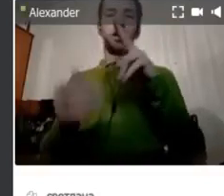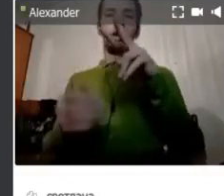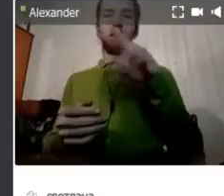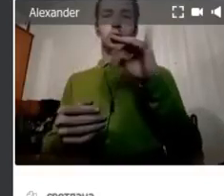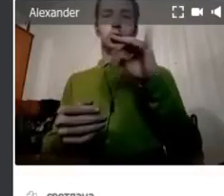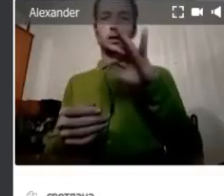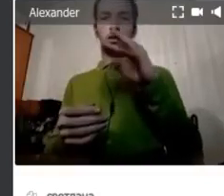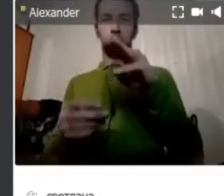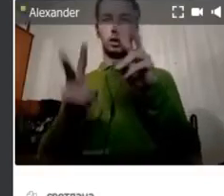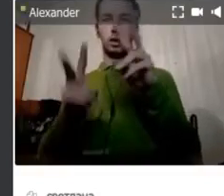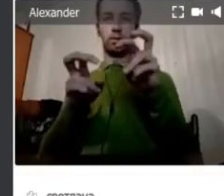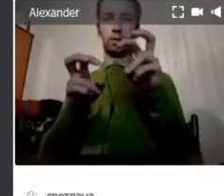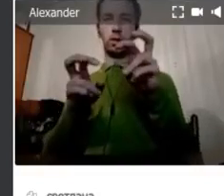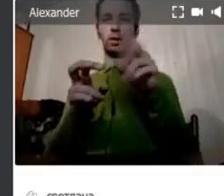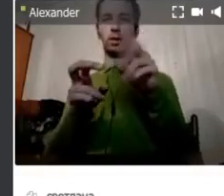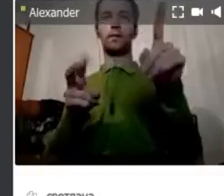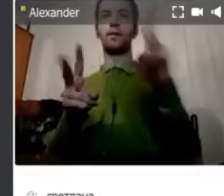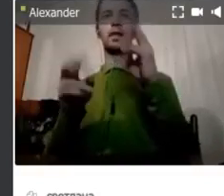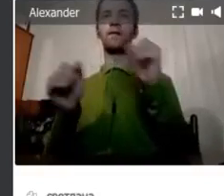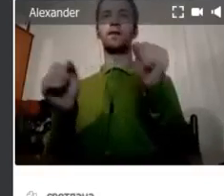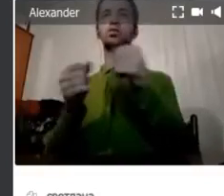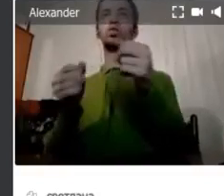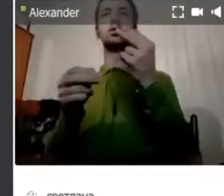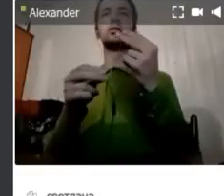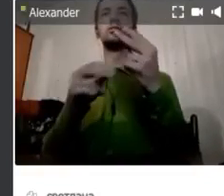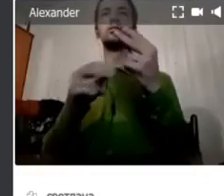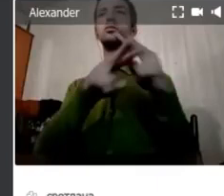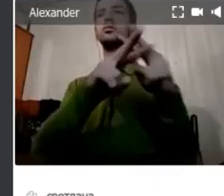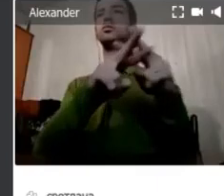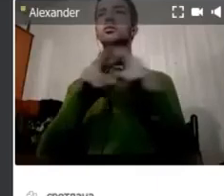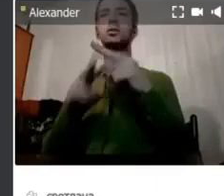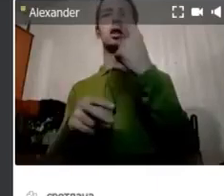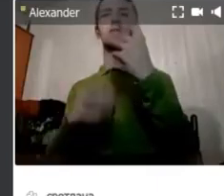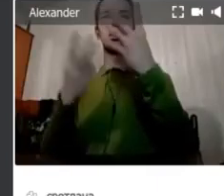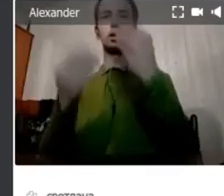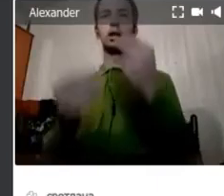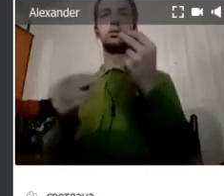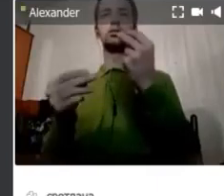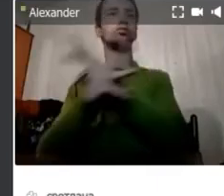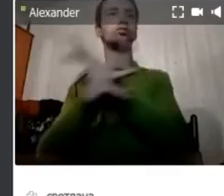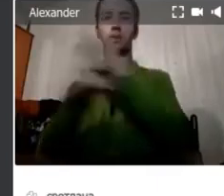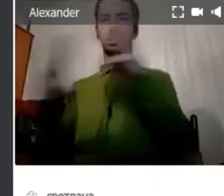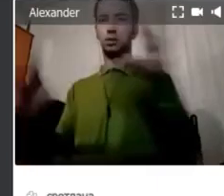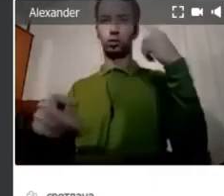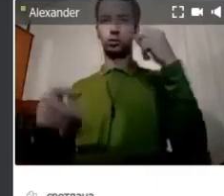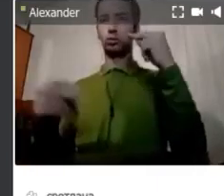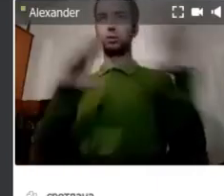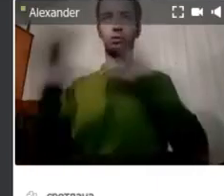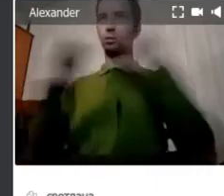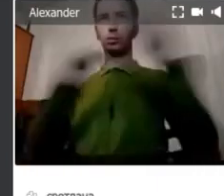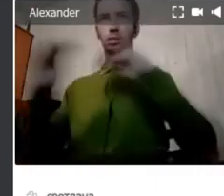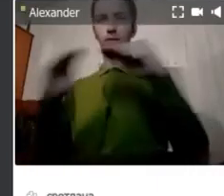есть не переживайте, еще не было ни одного такого случая, когда клиент что-то там не